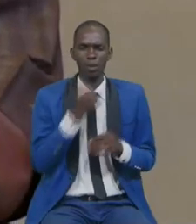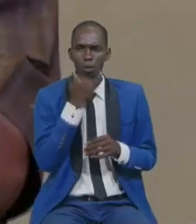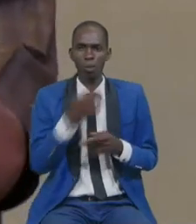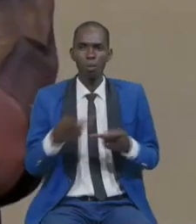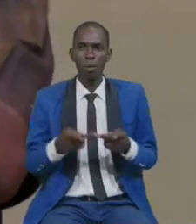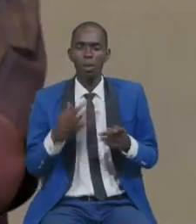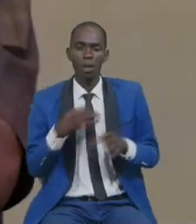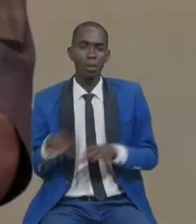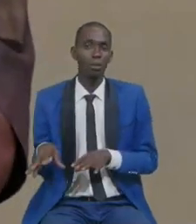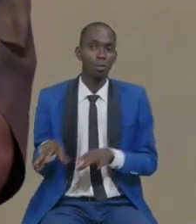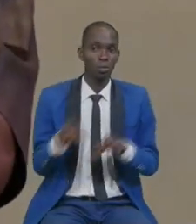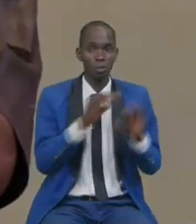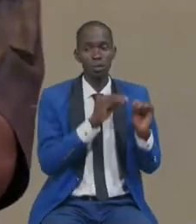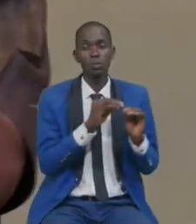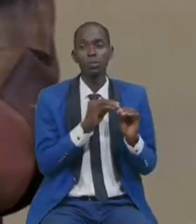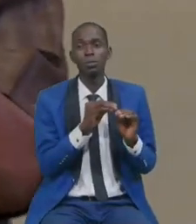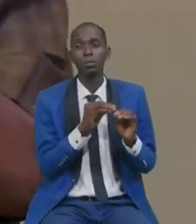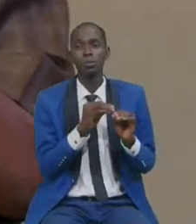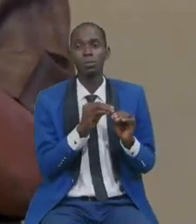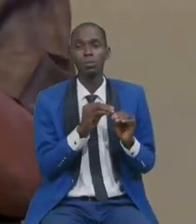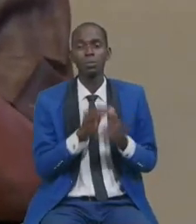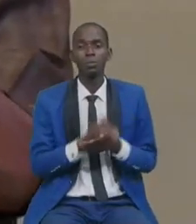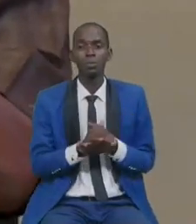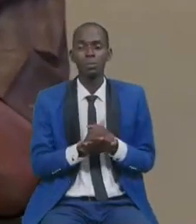pas acheté les pièces que je voulais acheter.